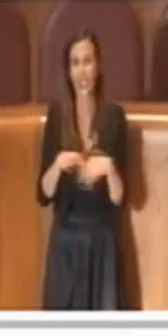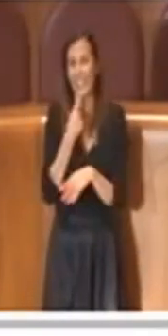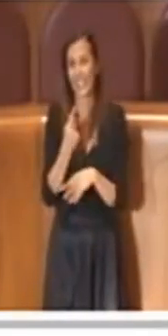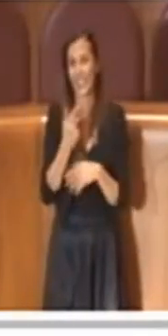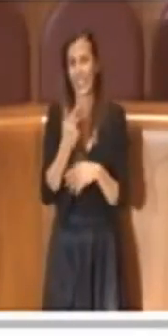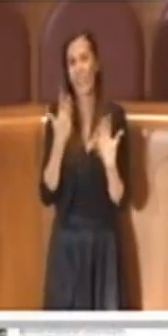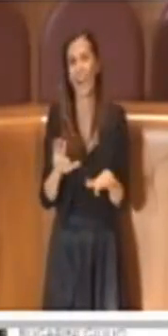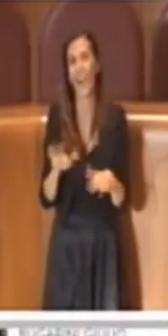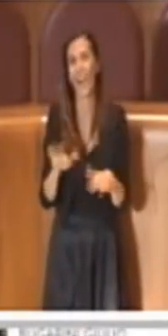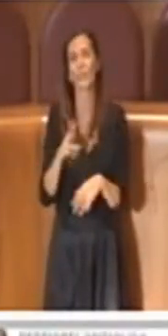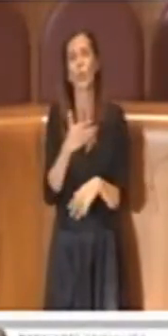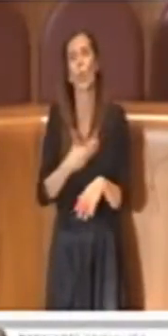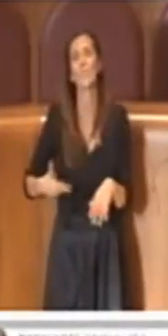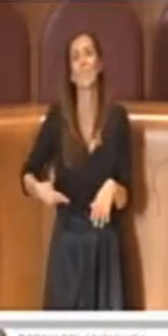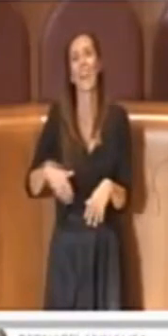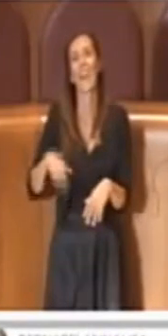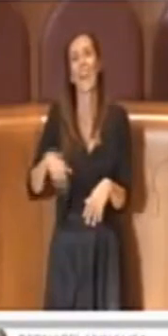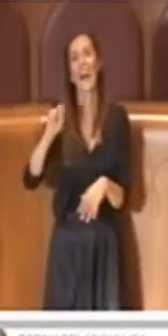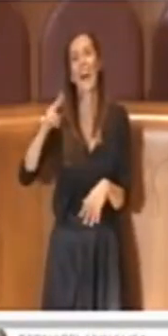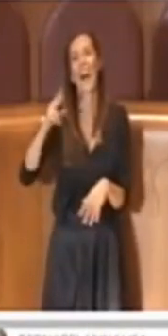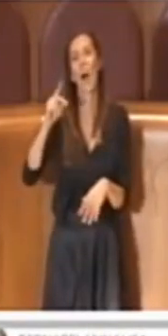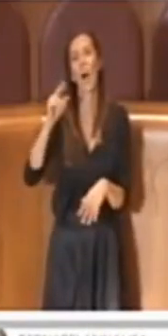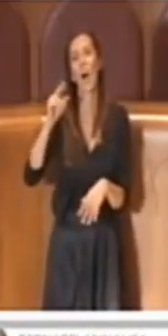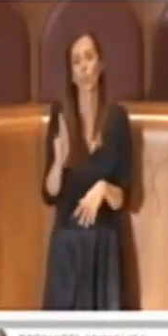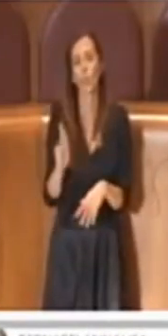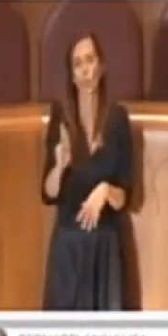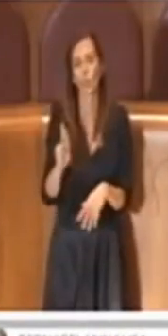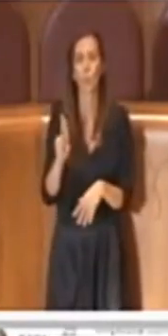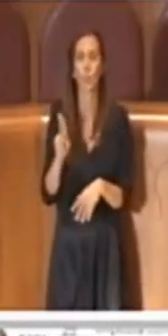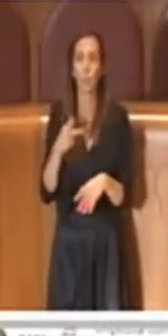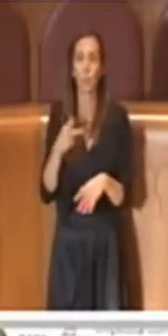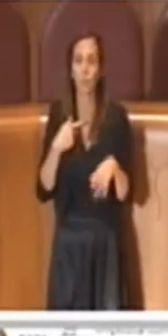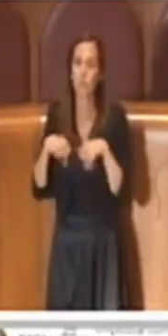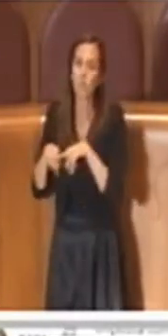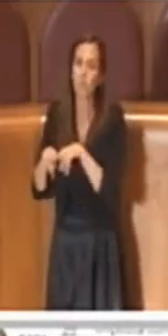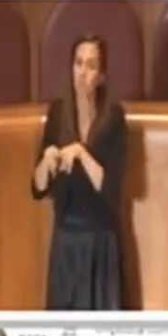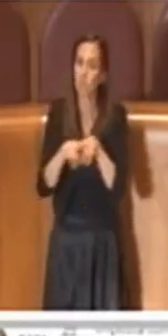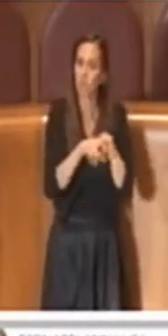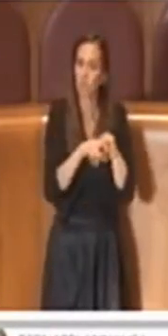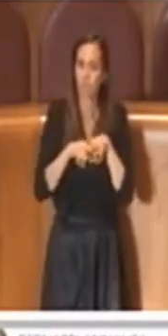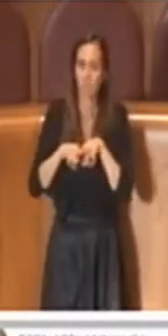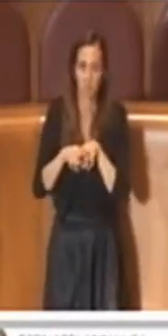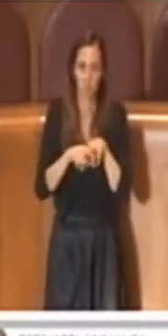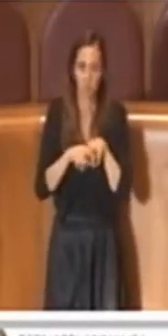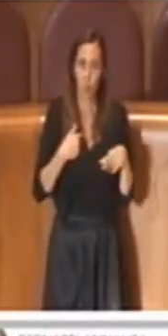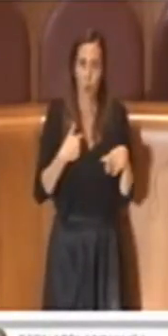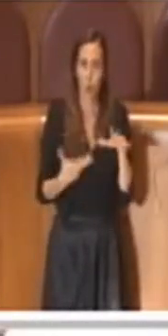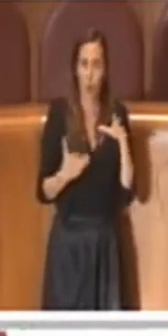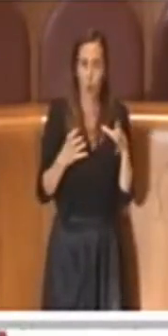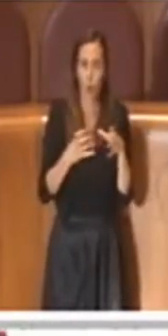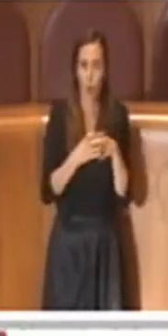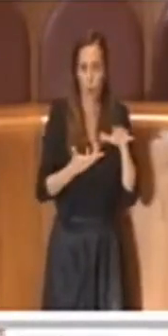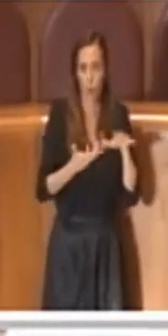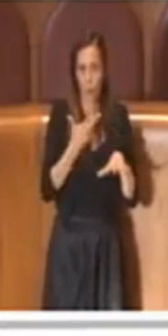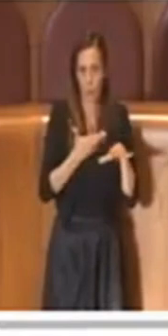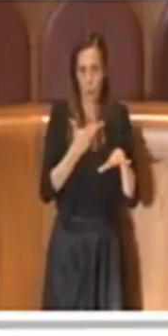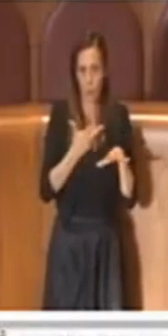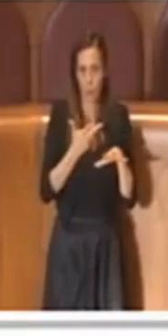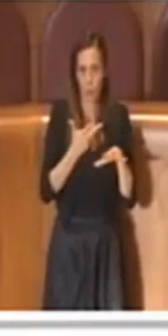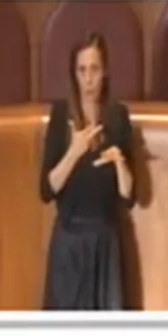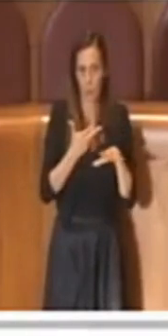il consigliere Ardu, ci trova assolutamente unanimi. Il punto è veramente